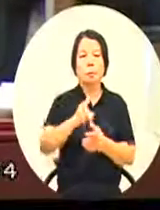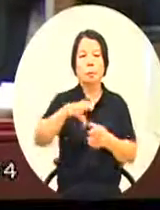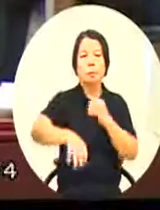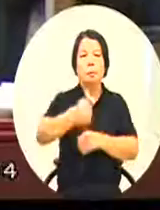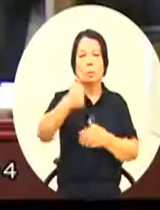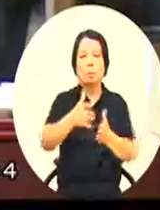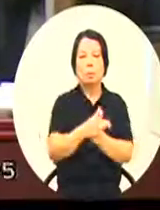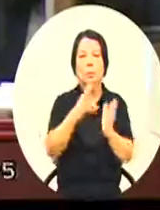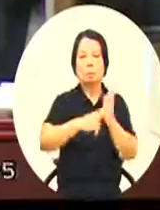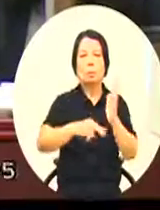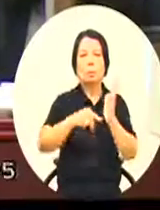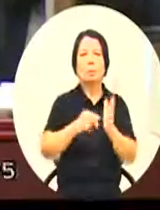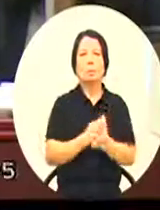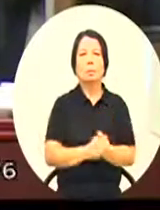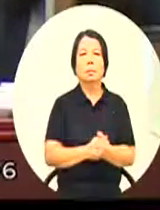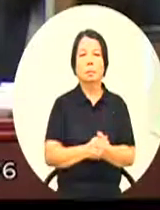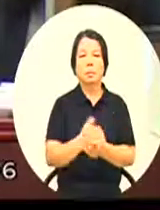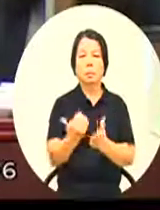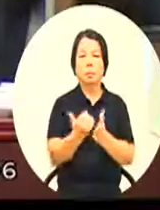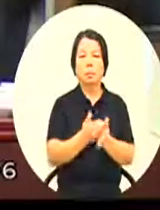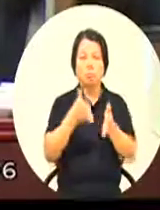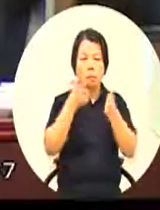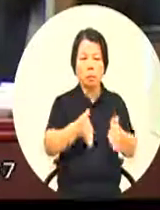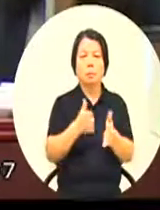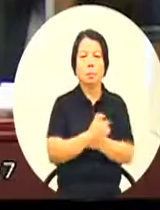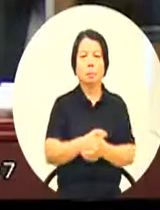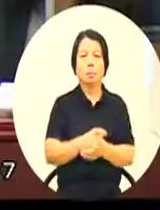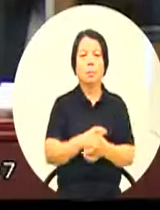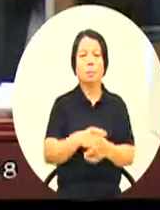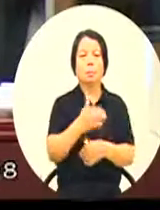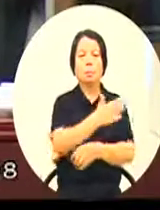说明一下哦。可是针对刚陈